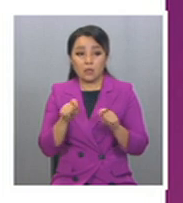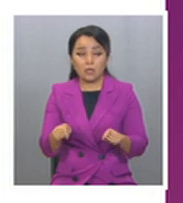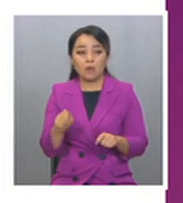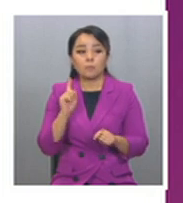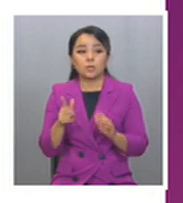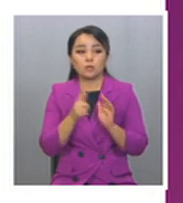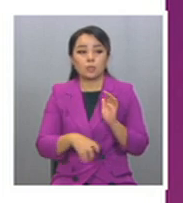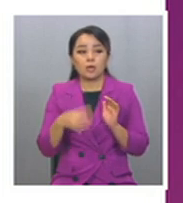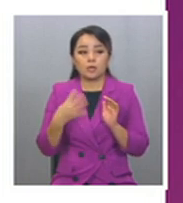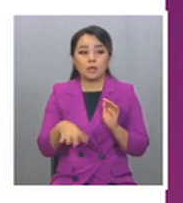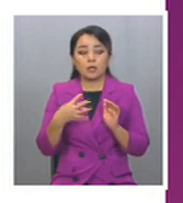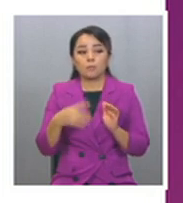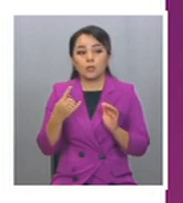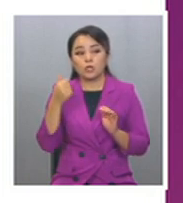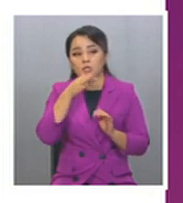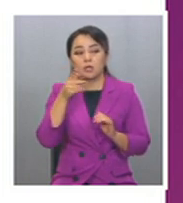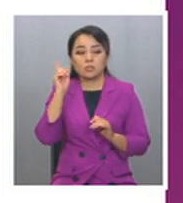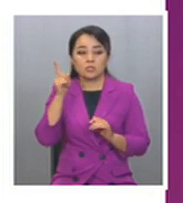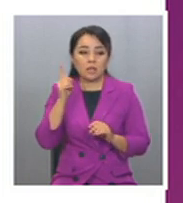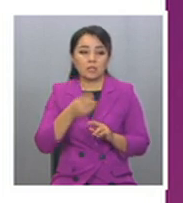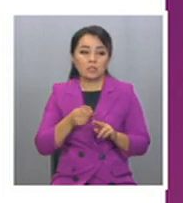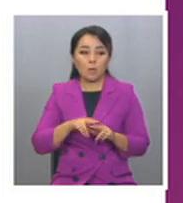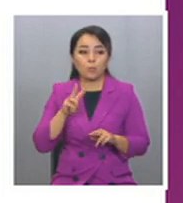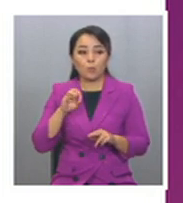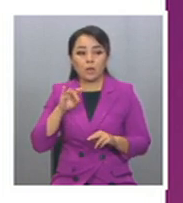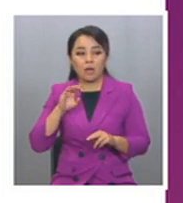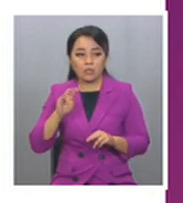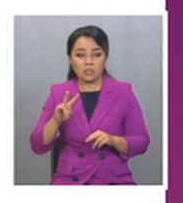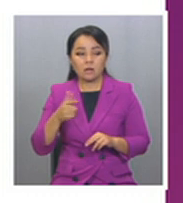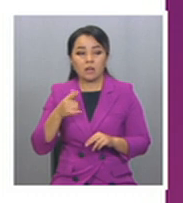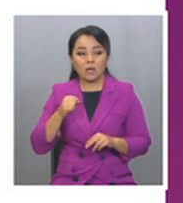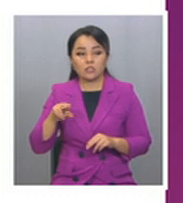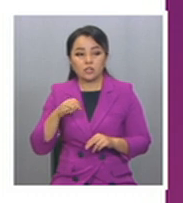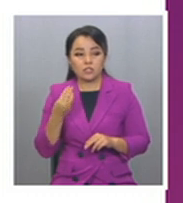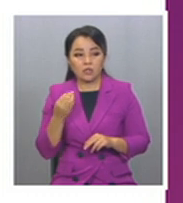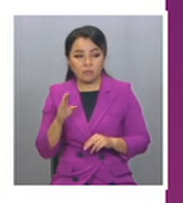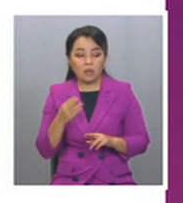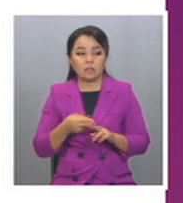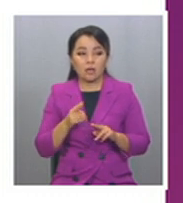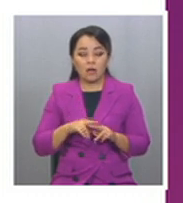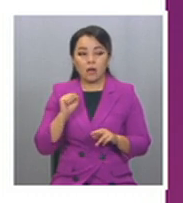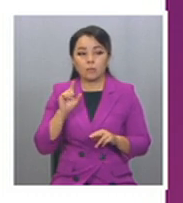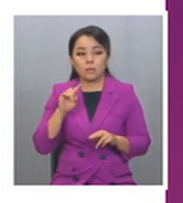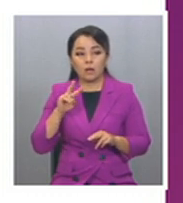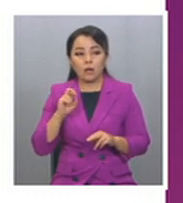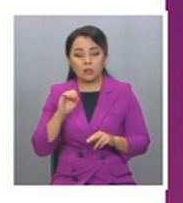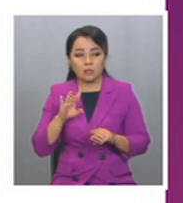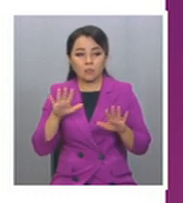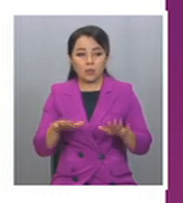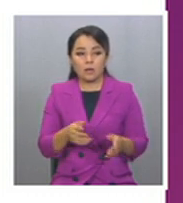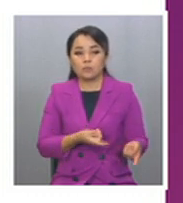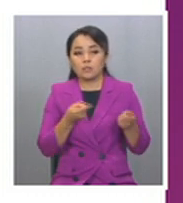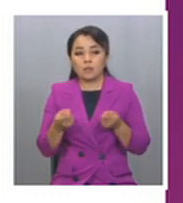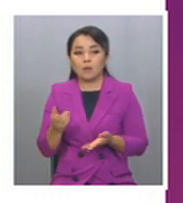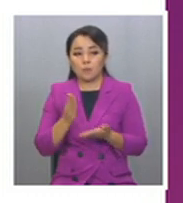1740-41 жылдары Муравин және Гладышев Әбілқайырдың ордасына келеді екен. Сол